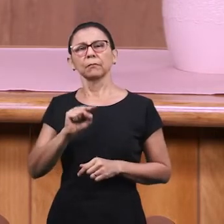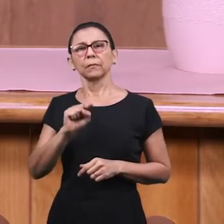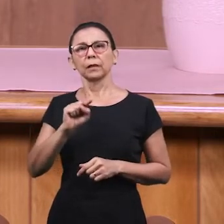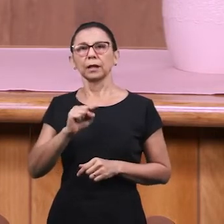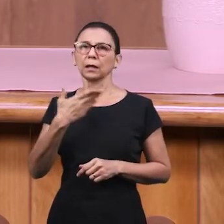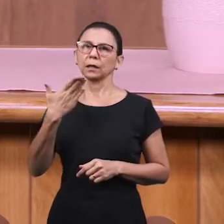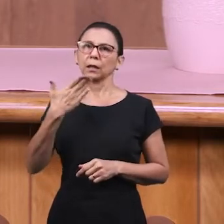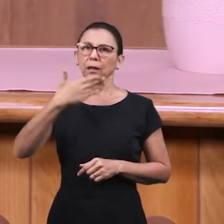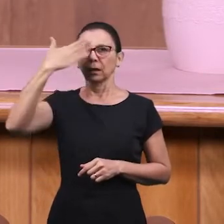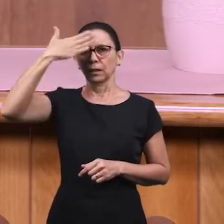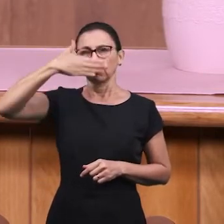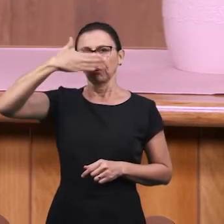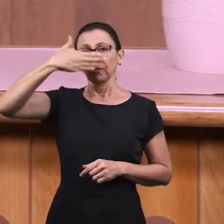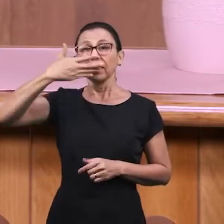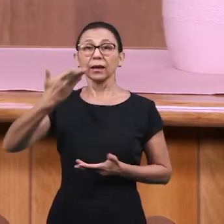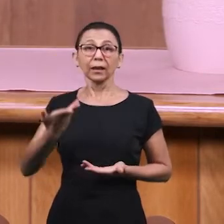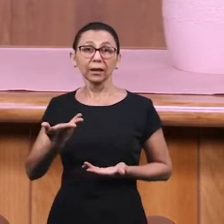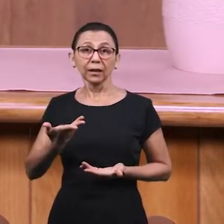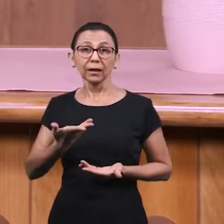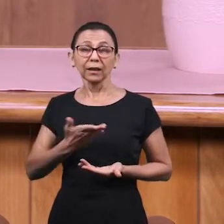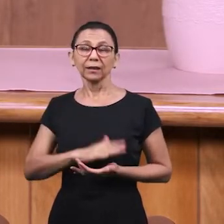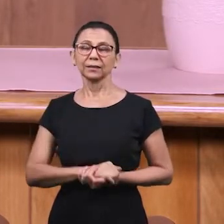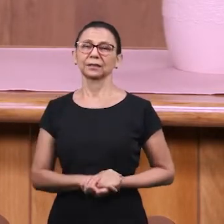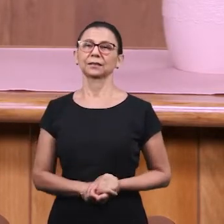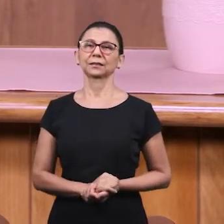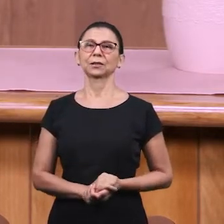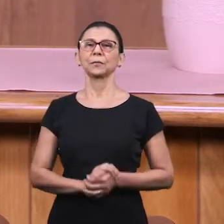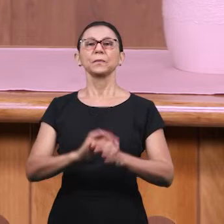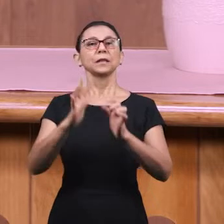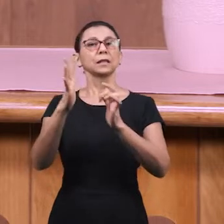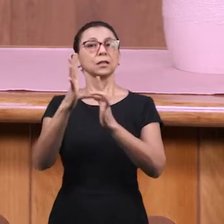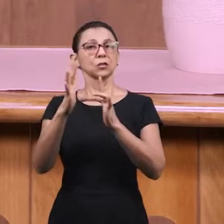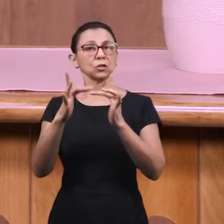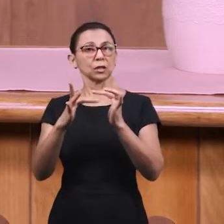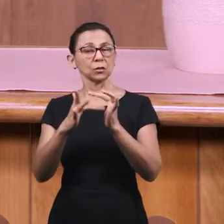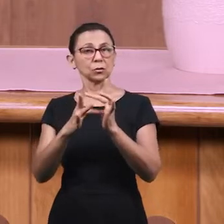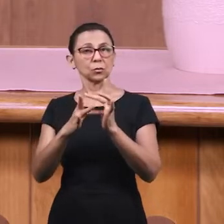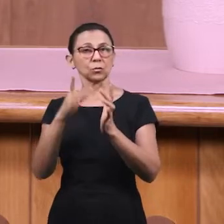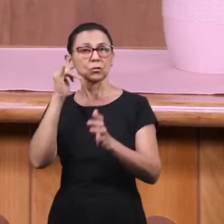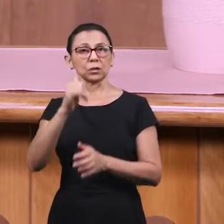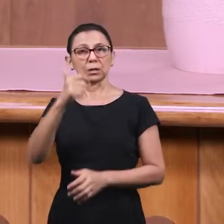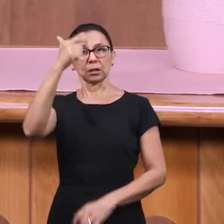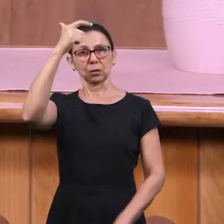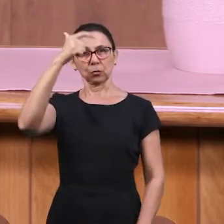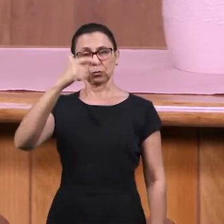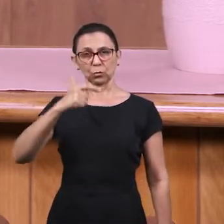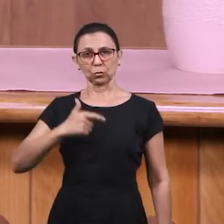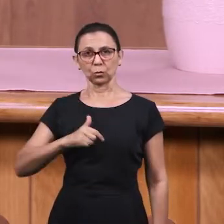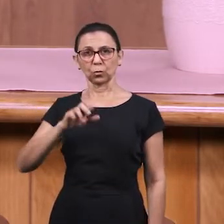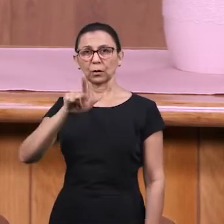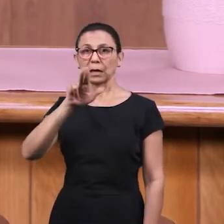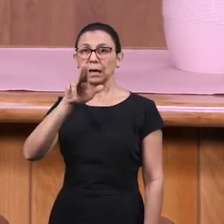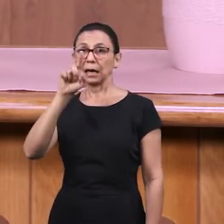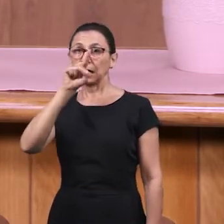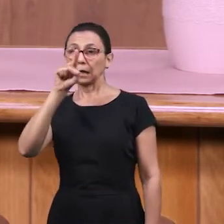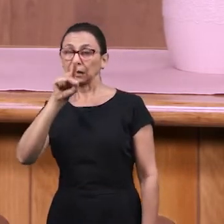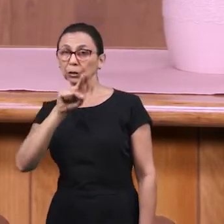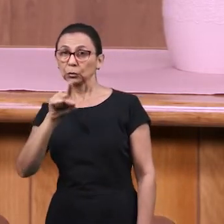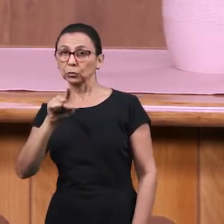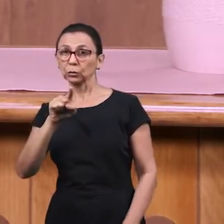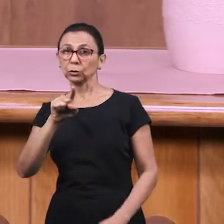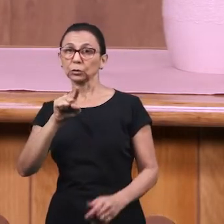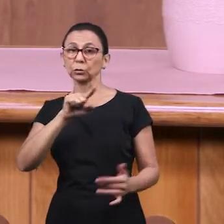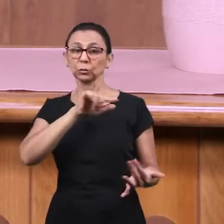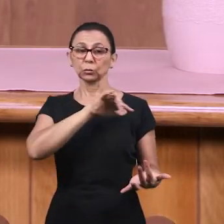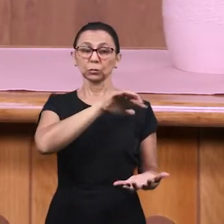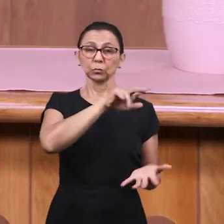Иисус говорит, я свет миру. Я свет миру, Иисус сказал. Кто следует за